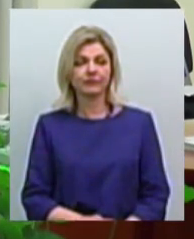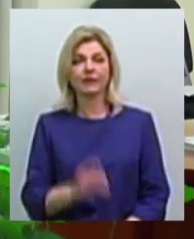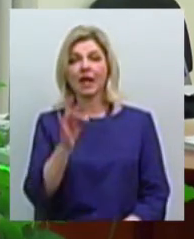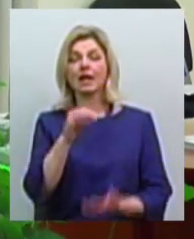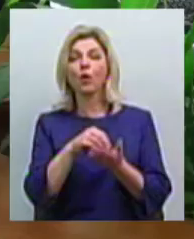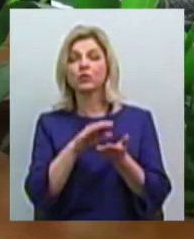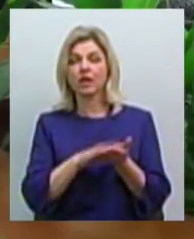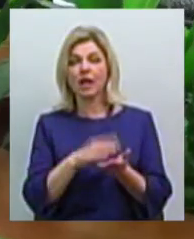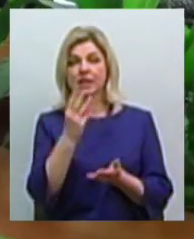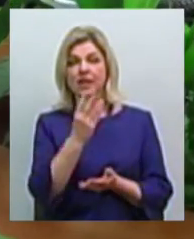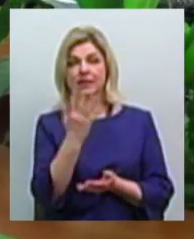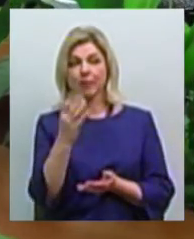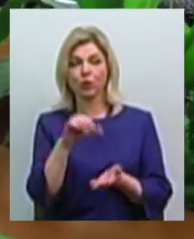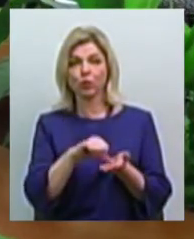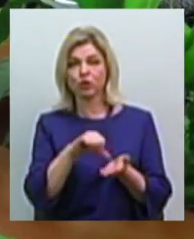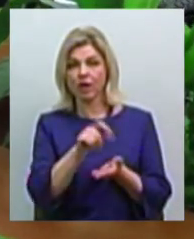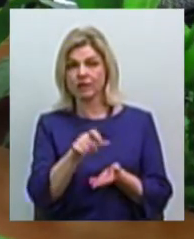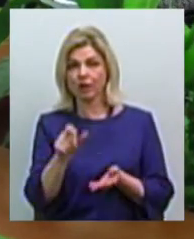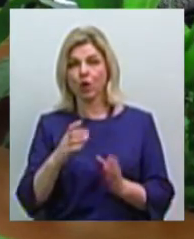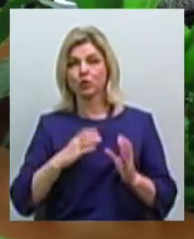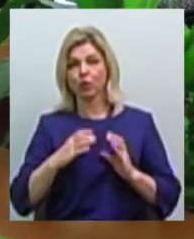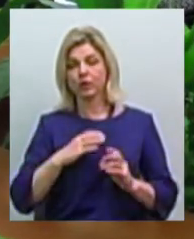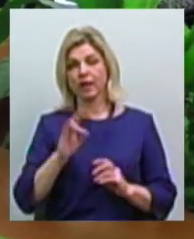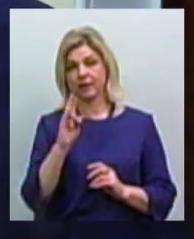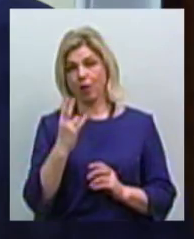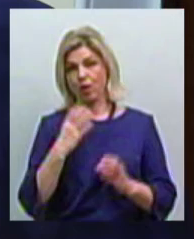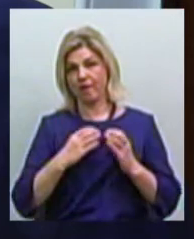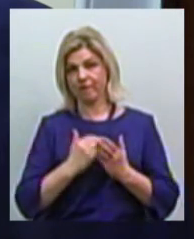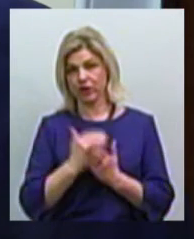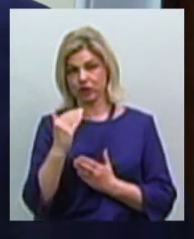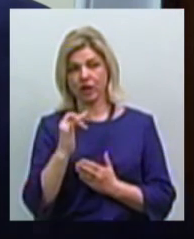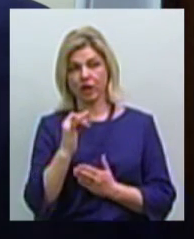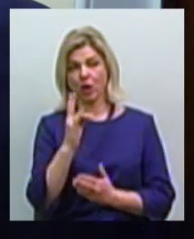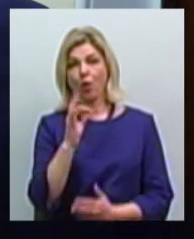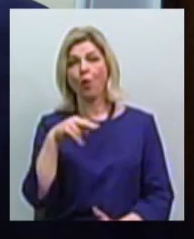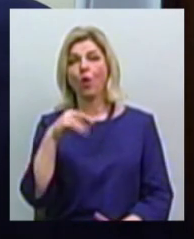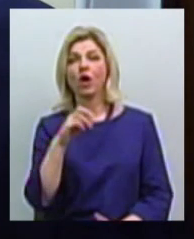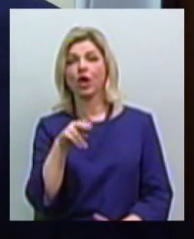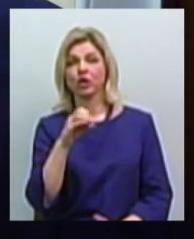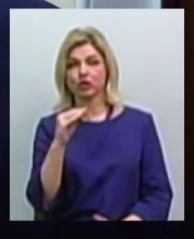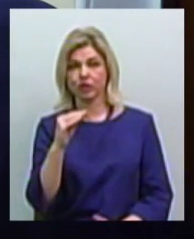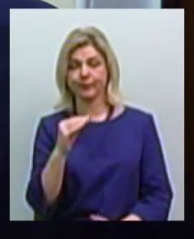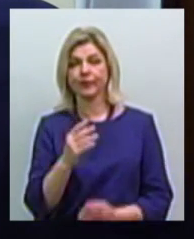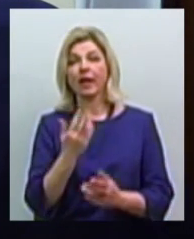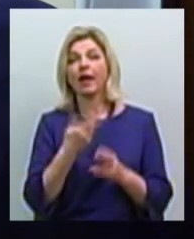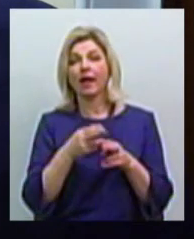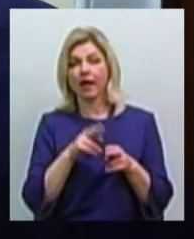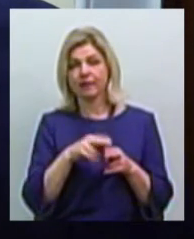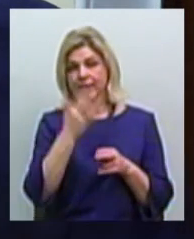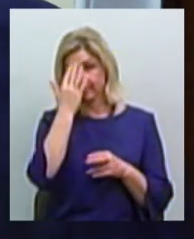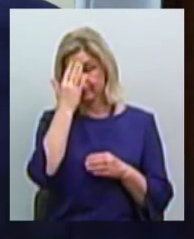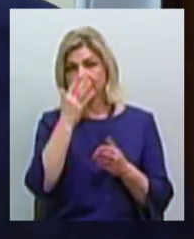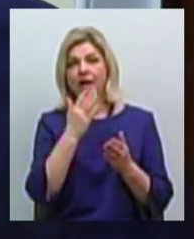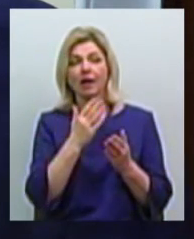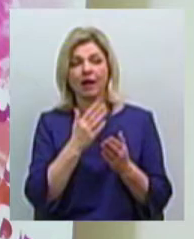Зареєструвалось 35 учасників. Це студенти миколаївських вишів та коледжів. Метою даного проєкту є популяризація правової